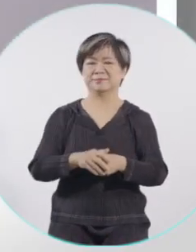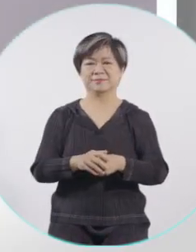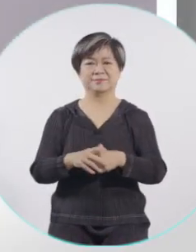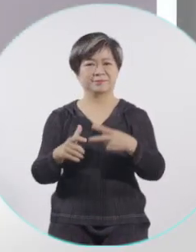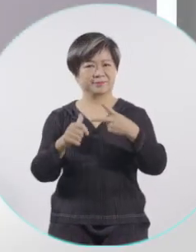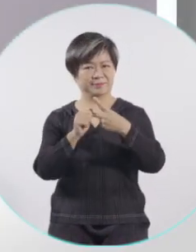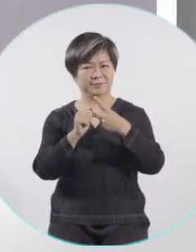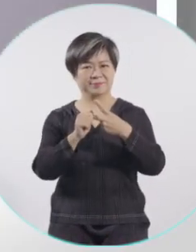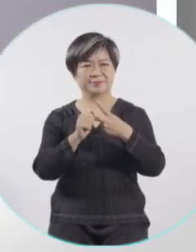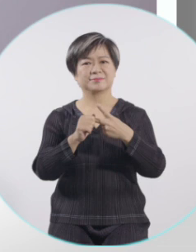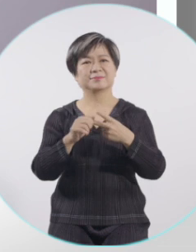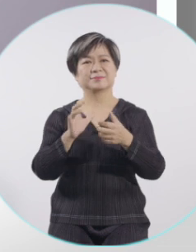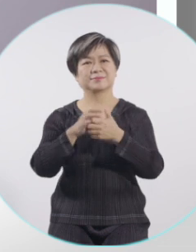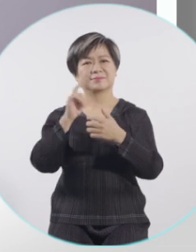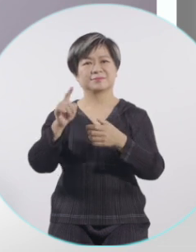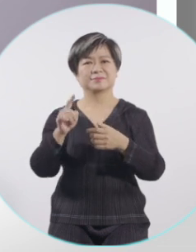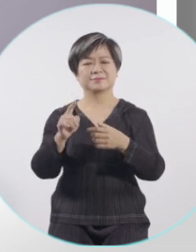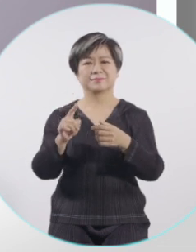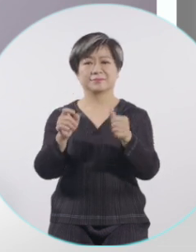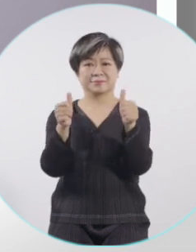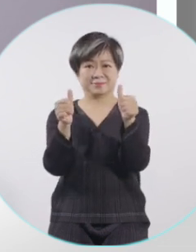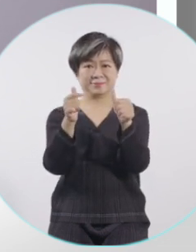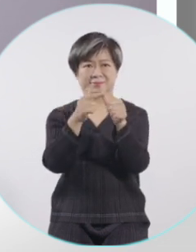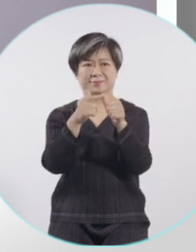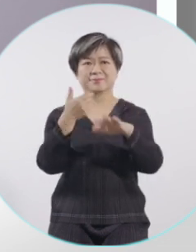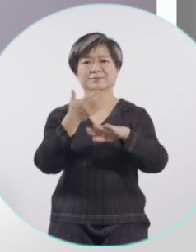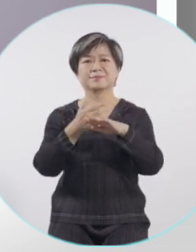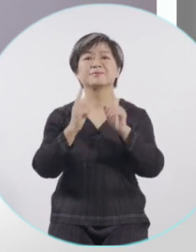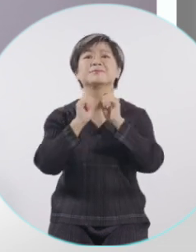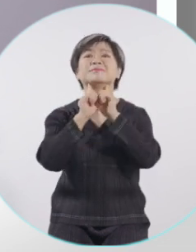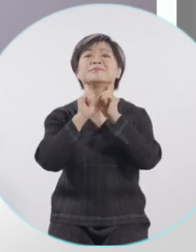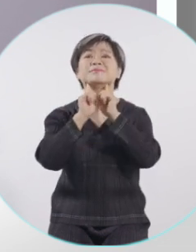板。二，大拇指放在下巴。